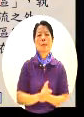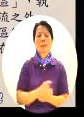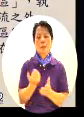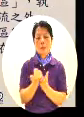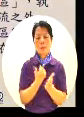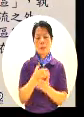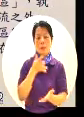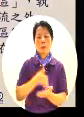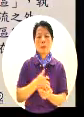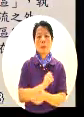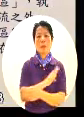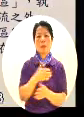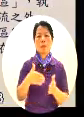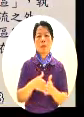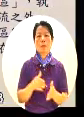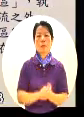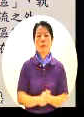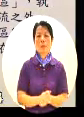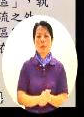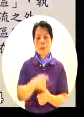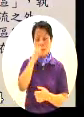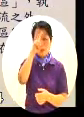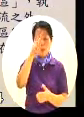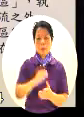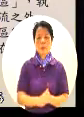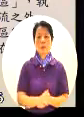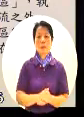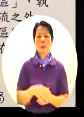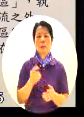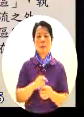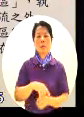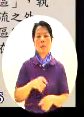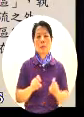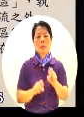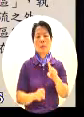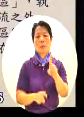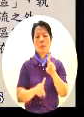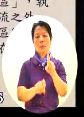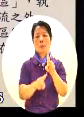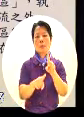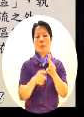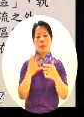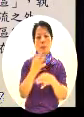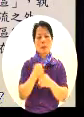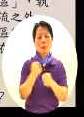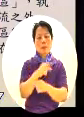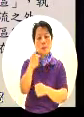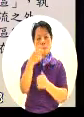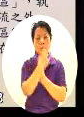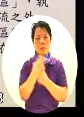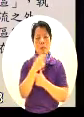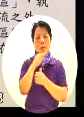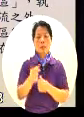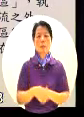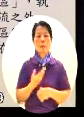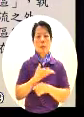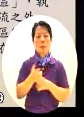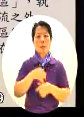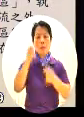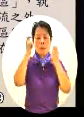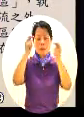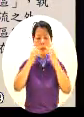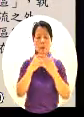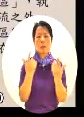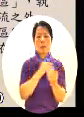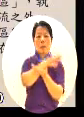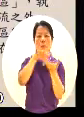要，我们希望说由关文杰的审视哈，来打造我们高雄一个云端